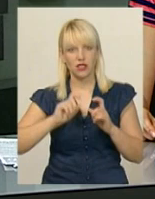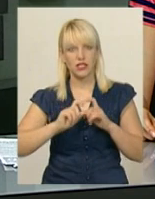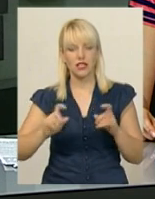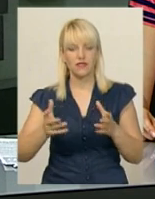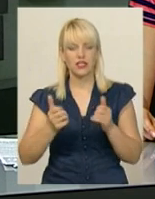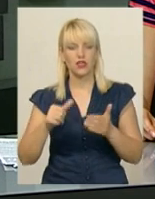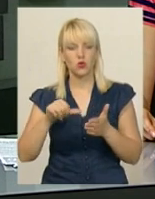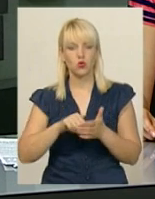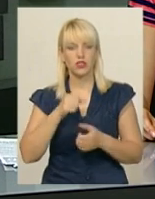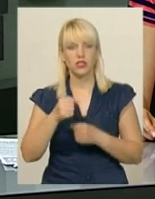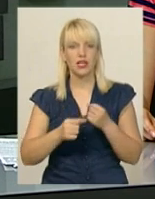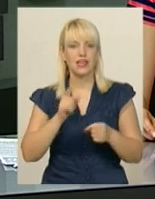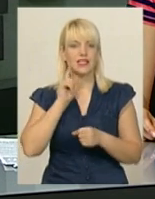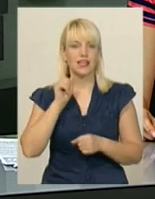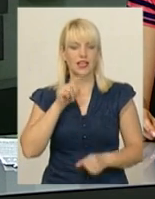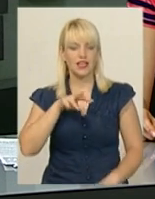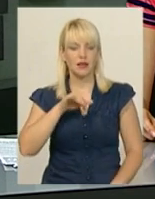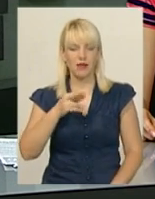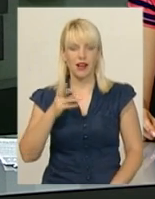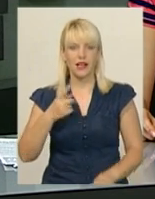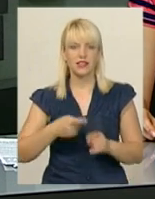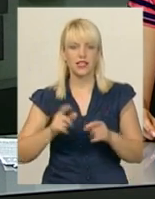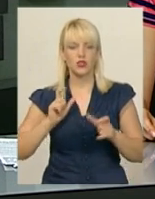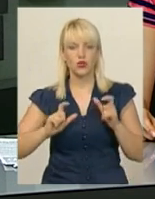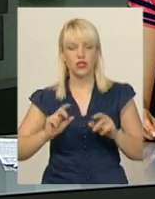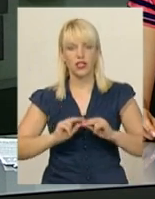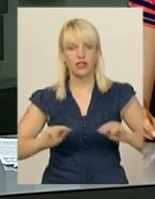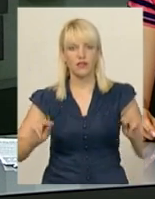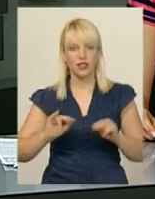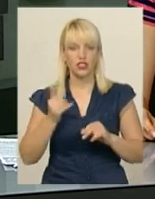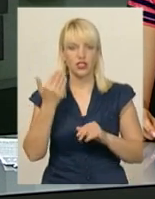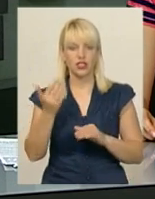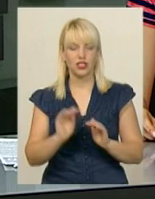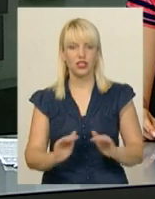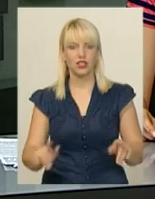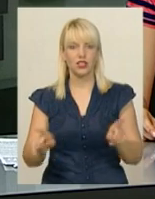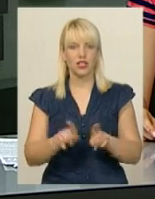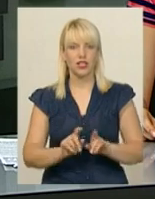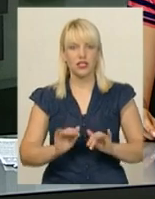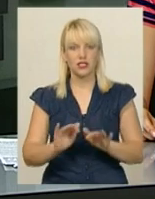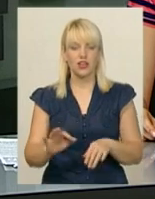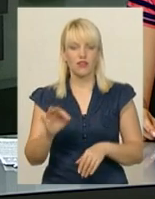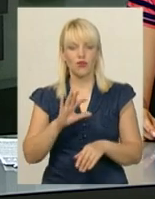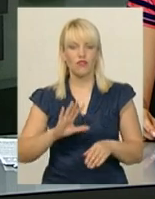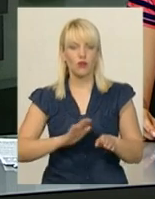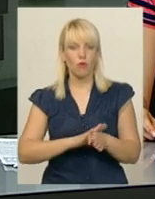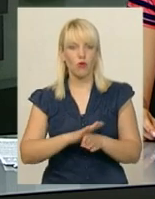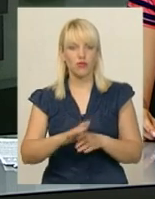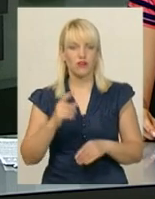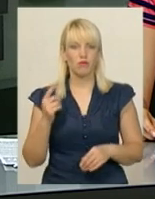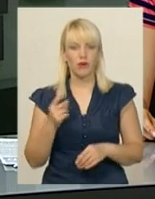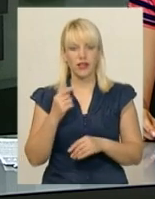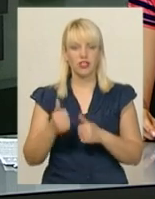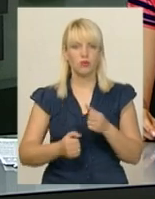взяли участь у забігу «Зелена миля». Це студенти, викладачі та їхні діти. Такий захід в області відбувся вперше. Бігуни мали